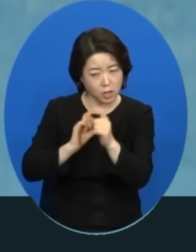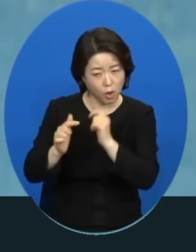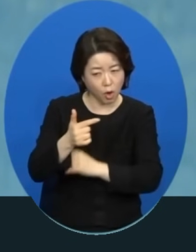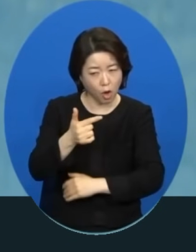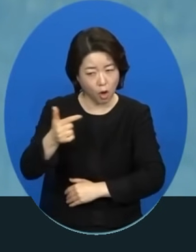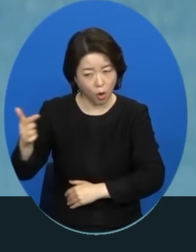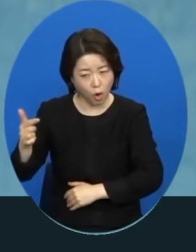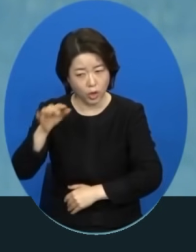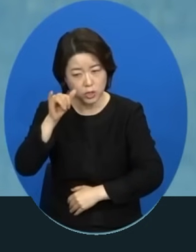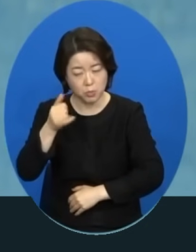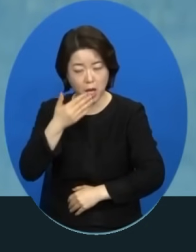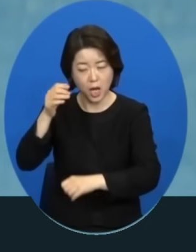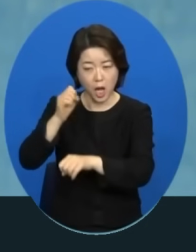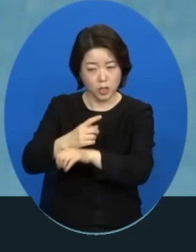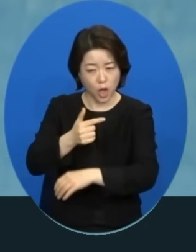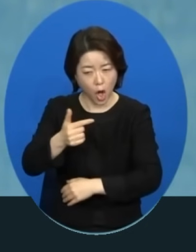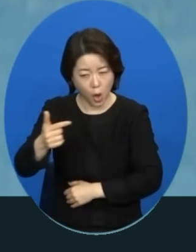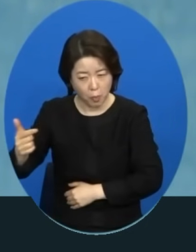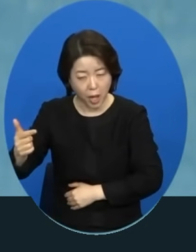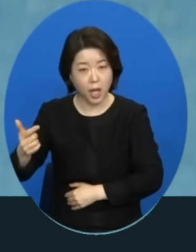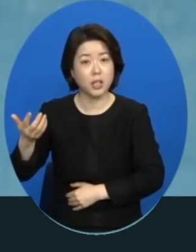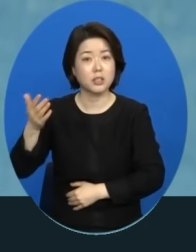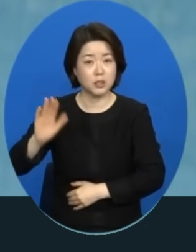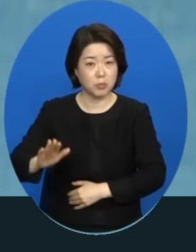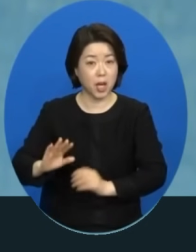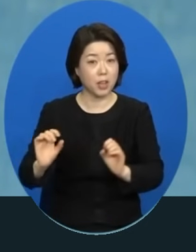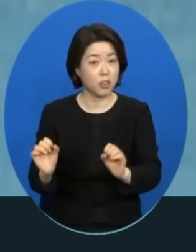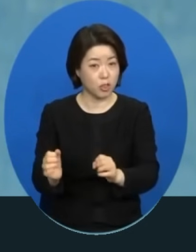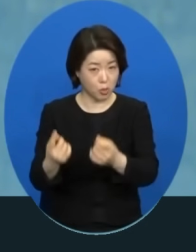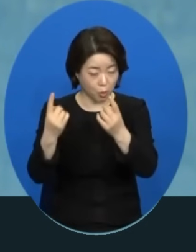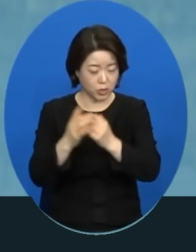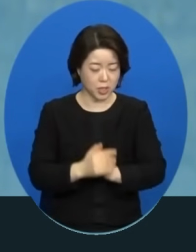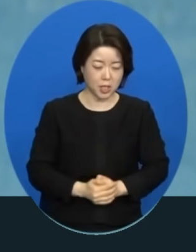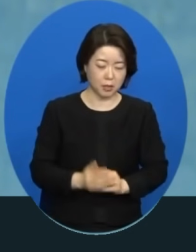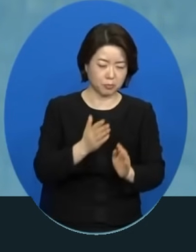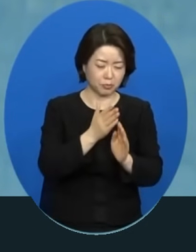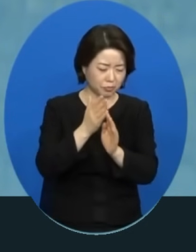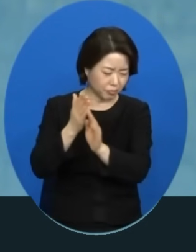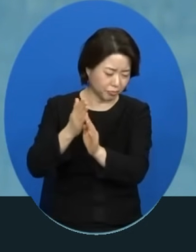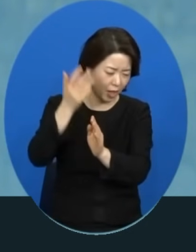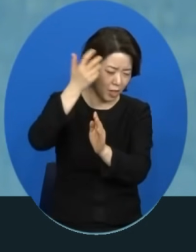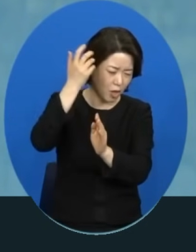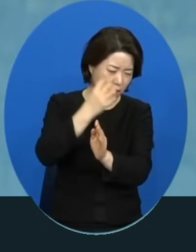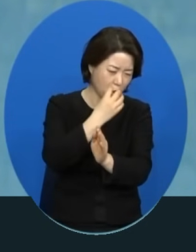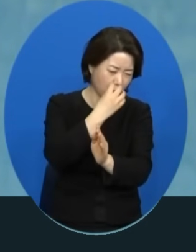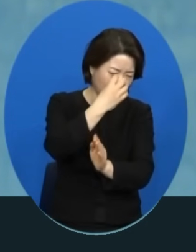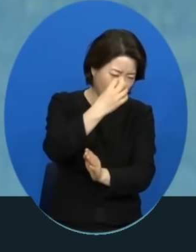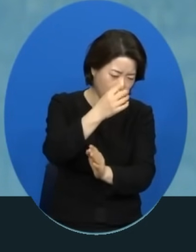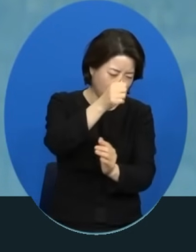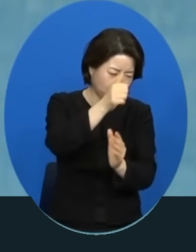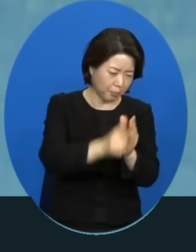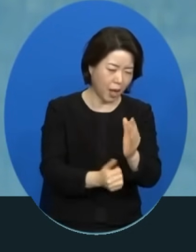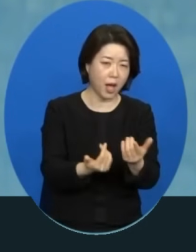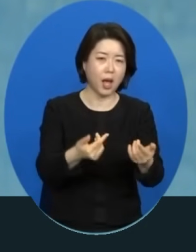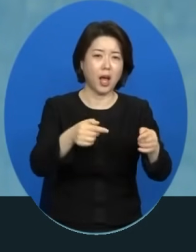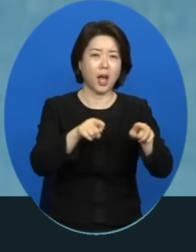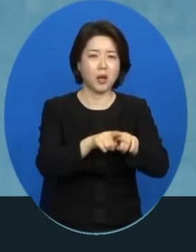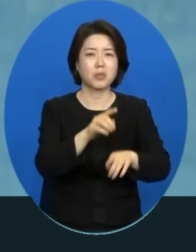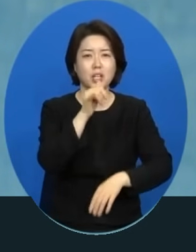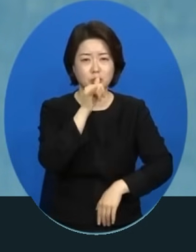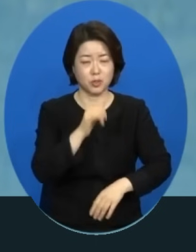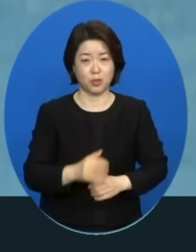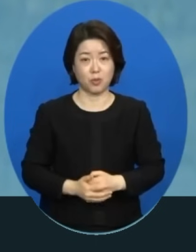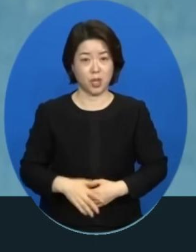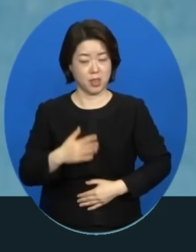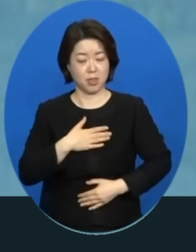또 가능성이 더 많아지지만 동시에 영적 교만에 빠질 수 있는 가능성도 같이 높아집니다.